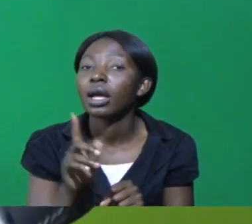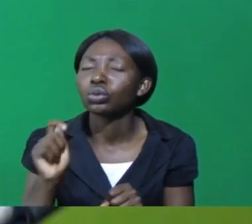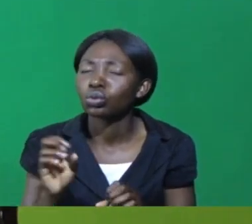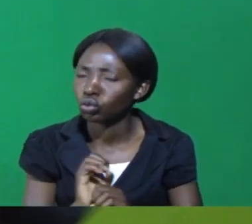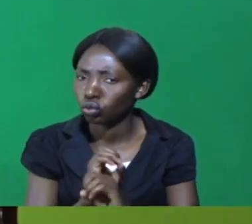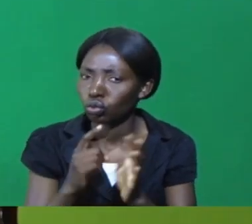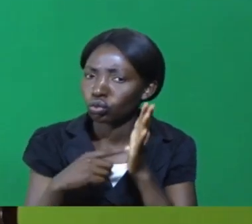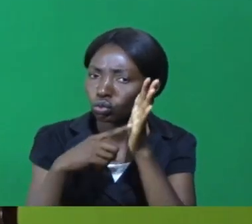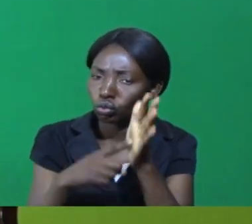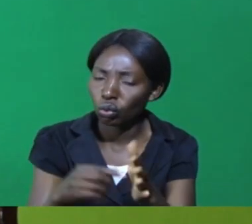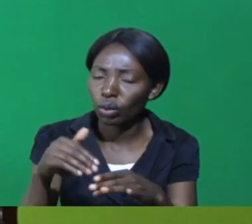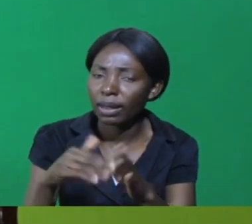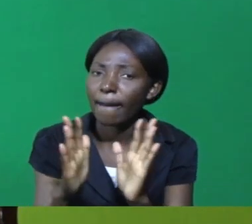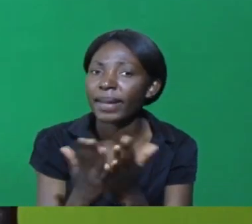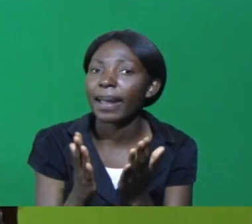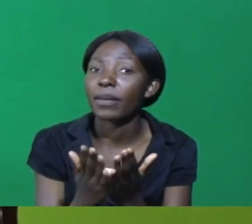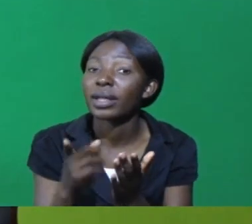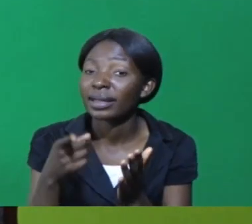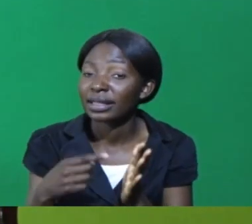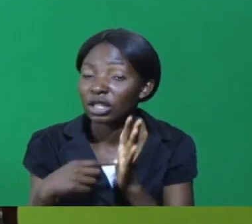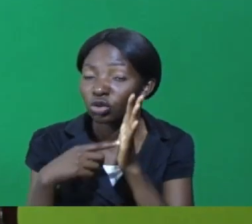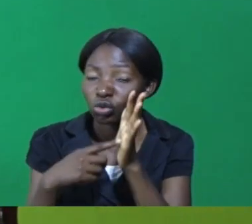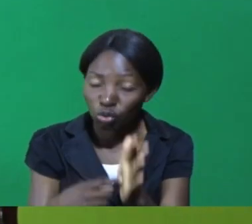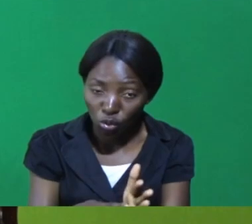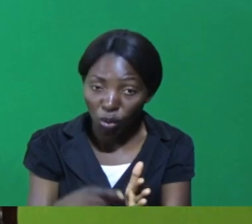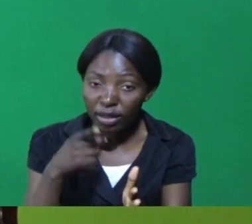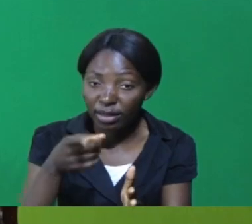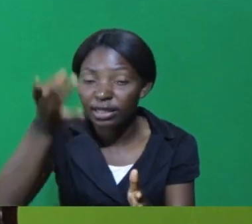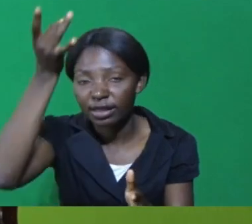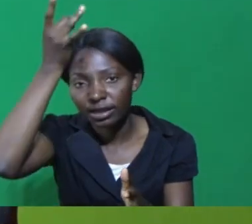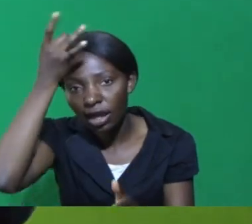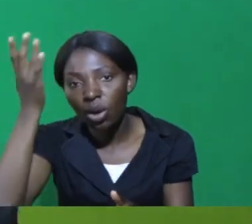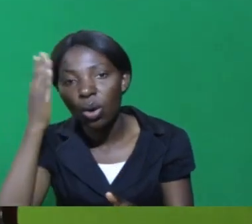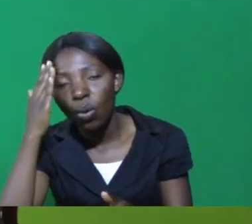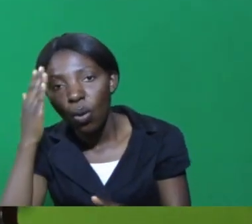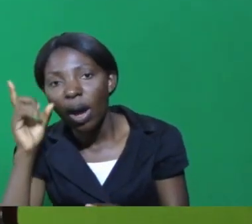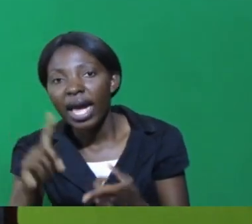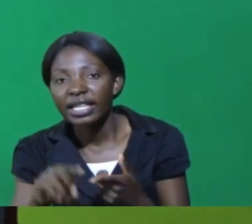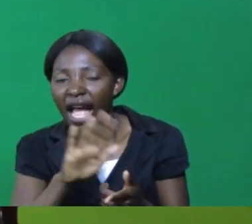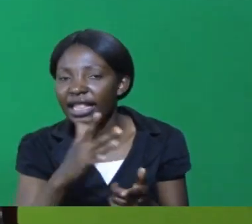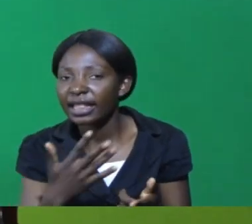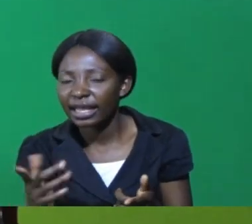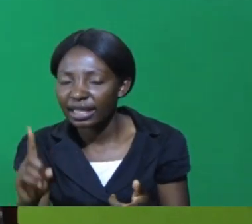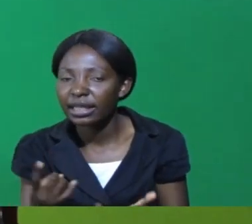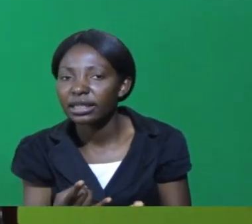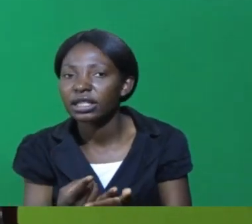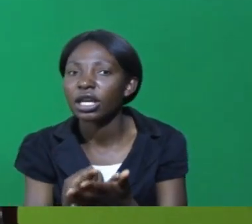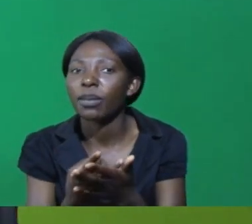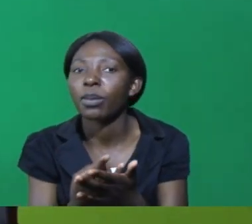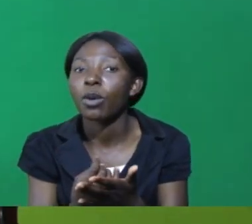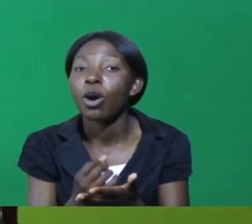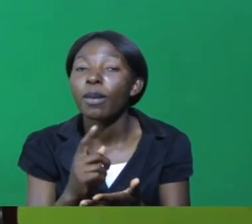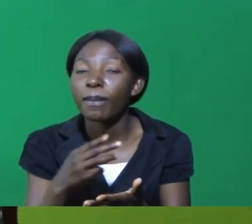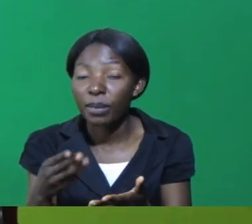kuti iburitswe muBhaibheri ichinongedzera kuna mambo uyu nezvinobatsira vanoda kumuziva